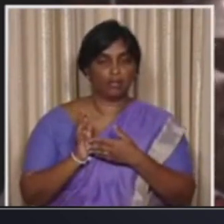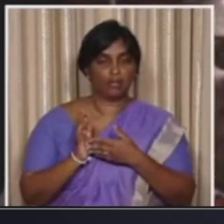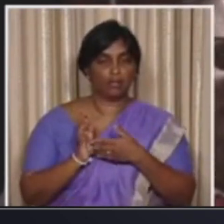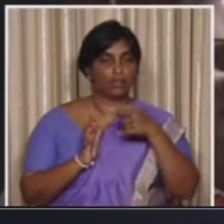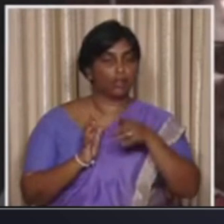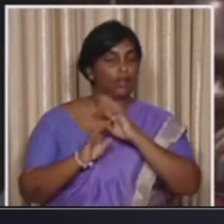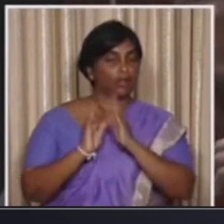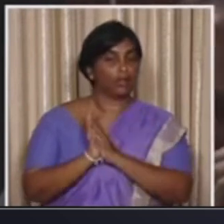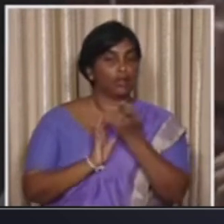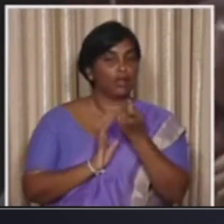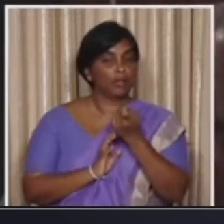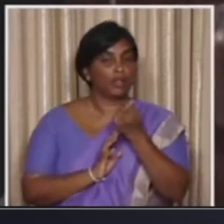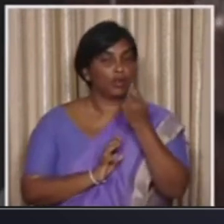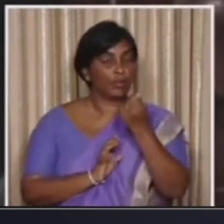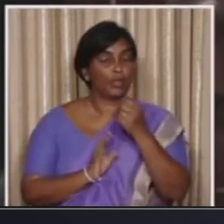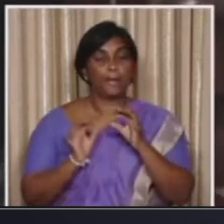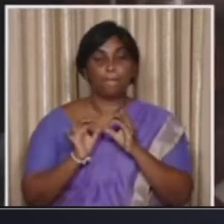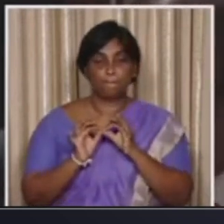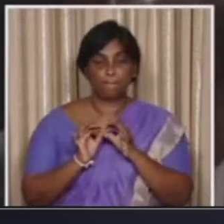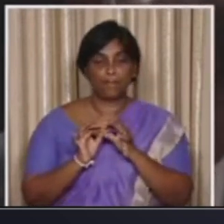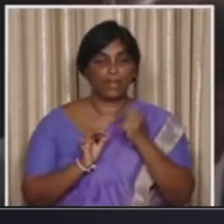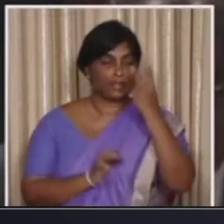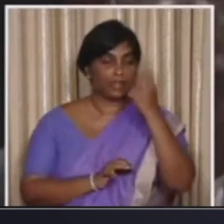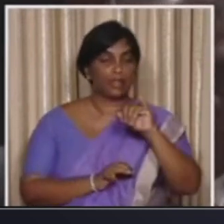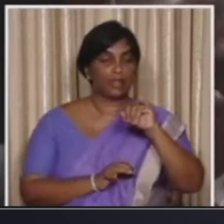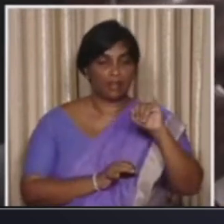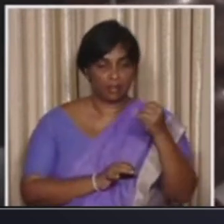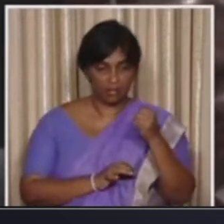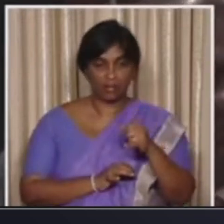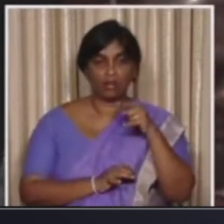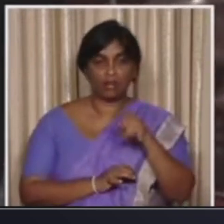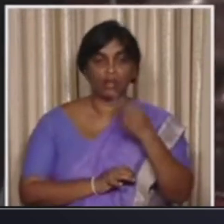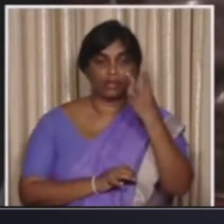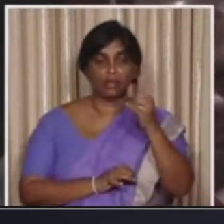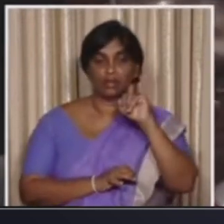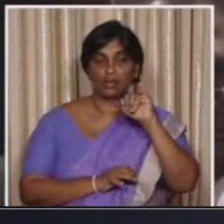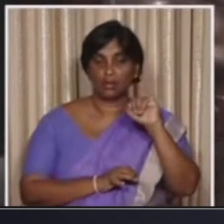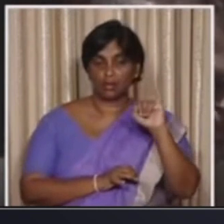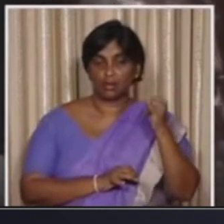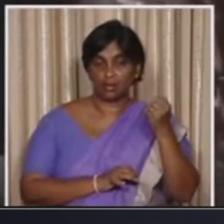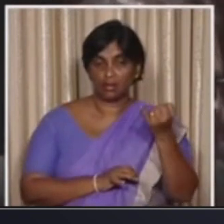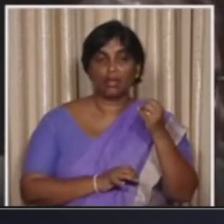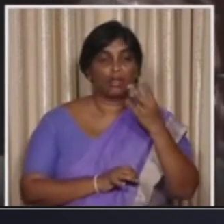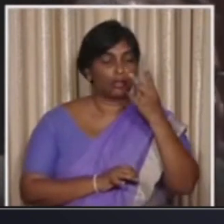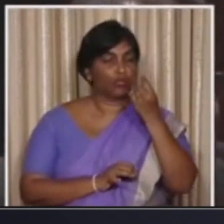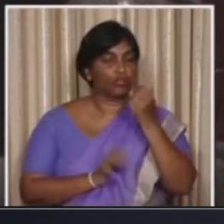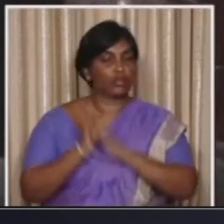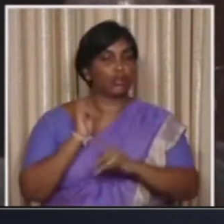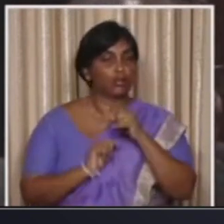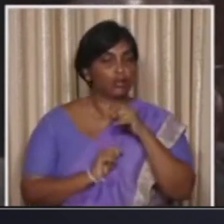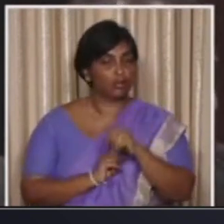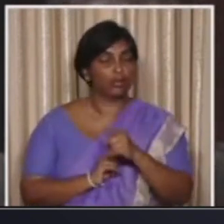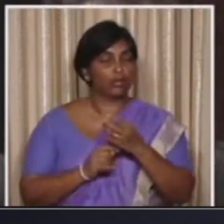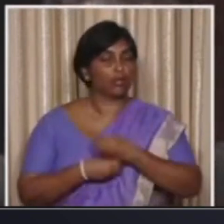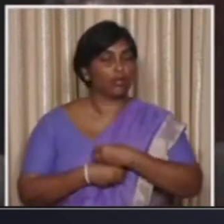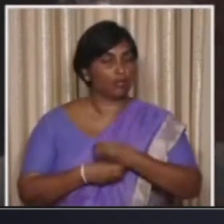මේකේ වටිනාකම රුපියල් බිලියන වලින් 2600ක් මේ 2600ක් මුදල් අමාත්‍යංශේ